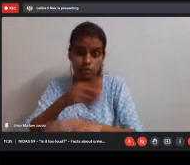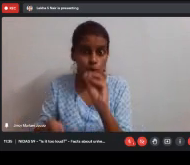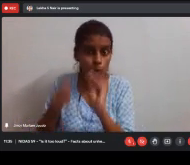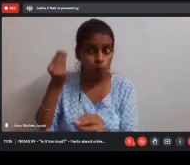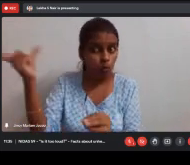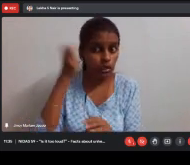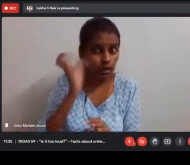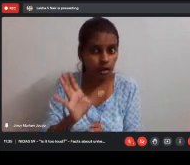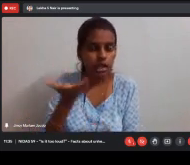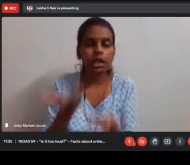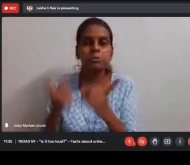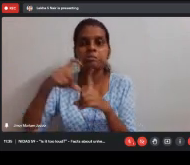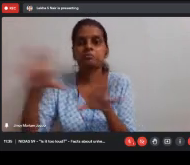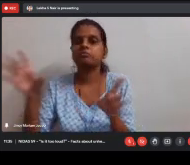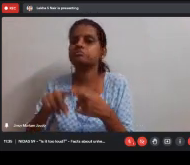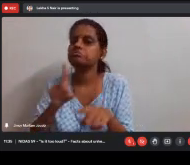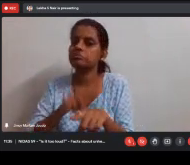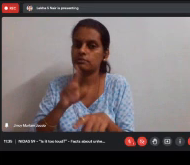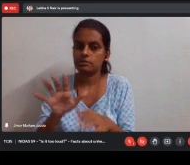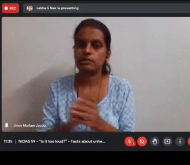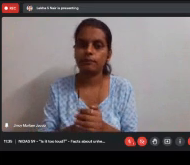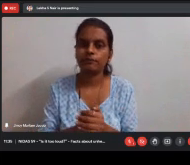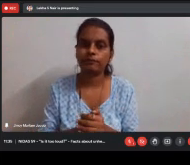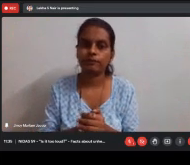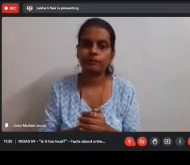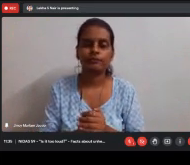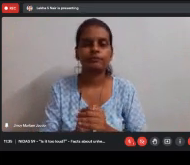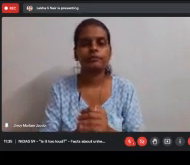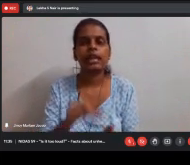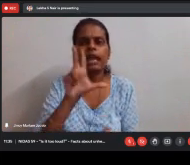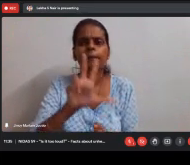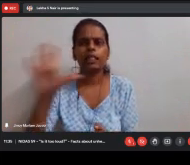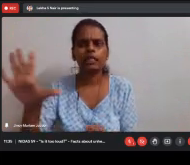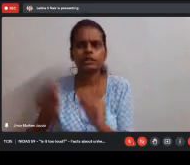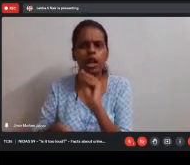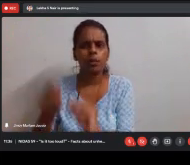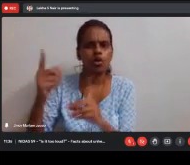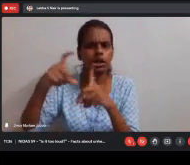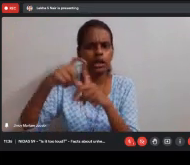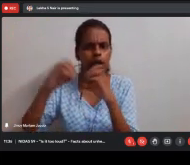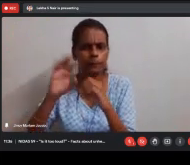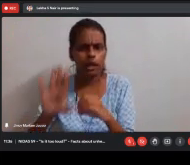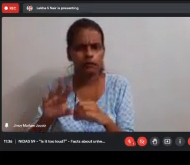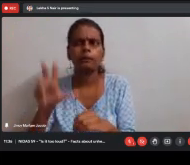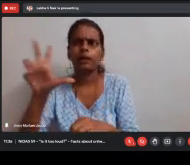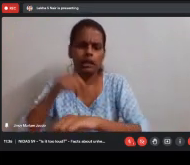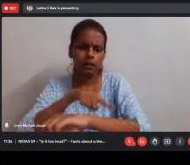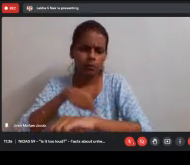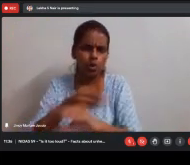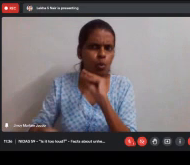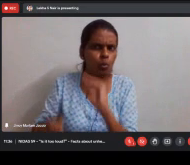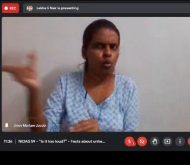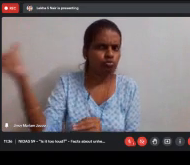പറയുന്നത്. ഇത് 85 dB, ഒരു 5 dB കൂടി കൂടുമ്പോൾ സേഫ് ലിസണിങ് ലെവൽസ് എന്ന് പറയുന്നത് 8 മണിക്കൂർ, അതിൽ കൂടുതൽ